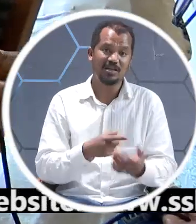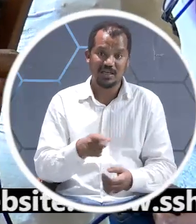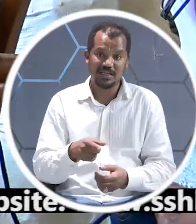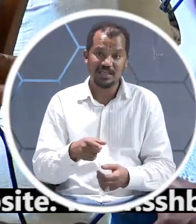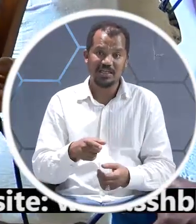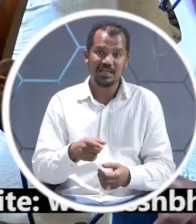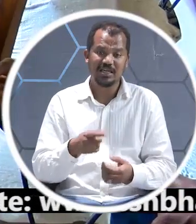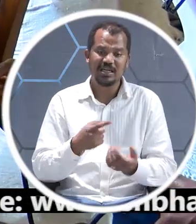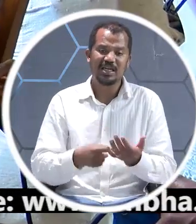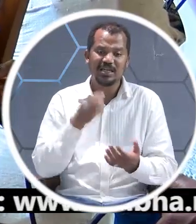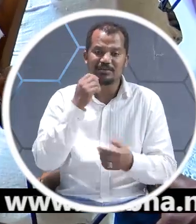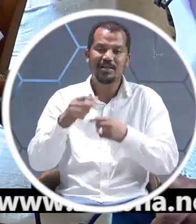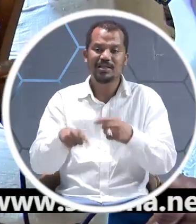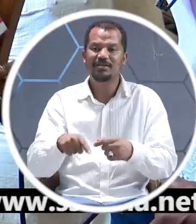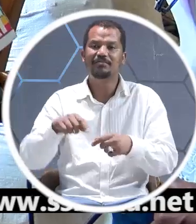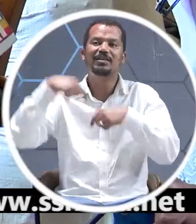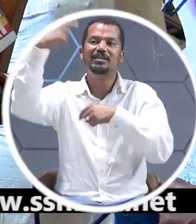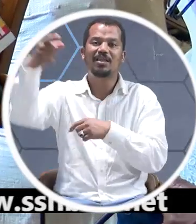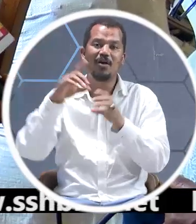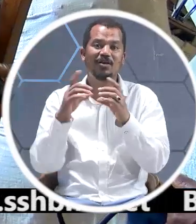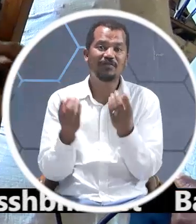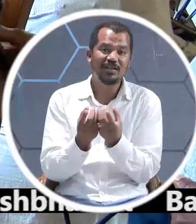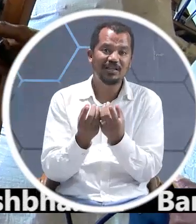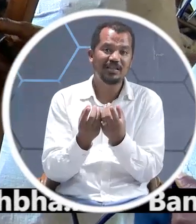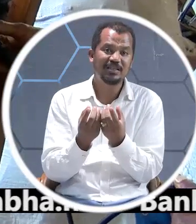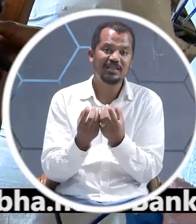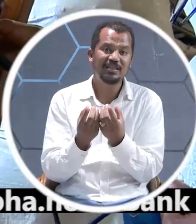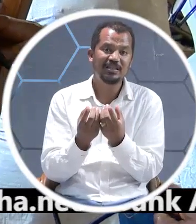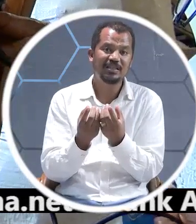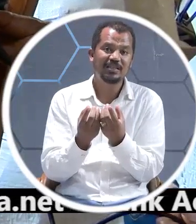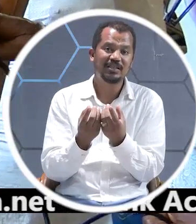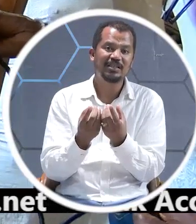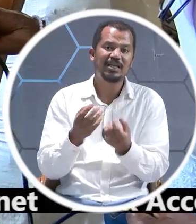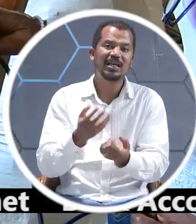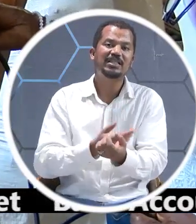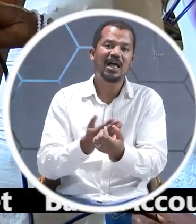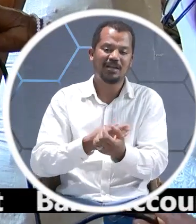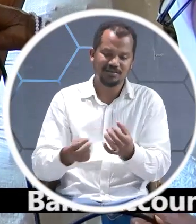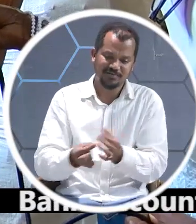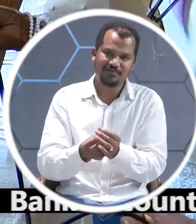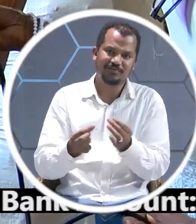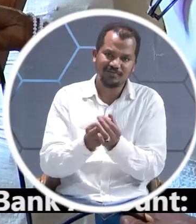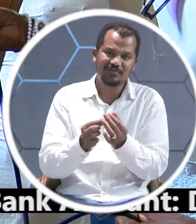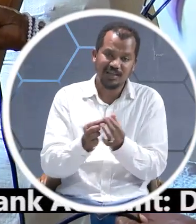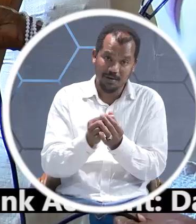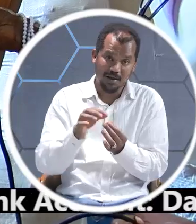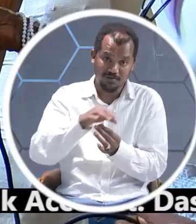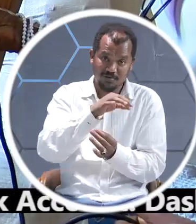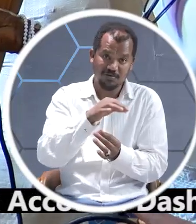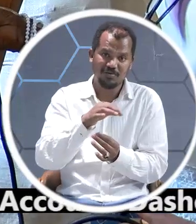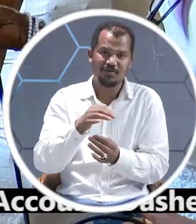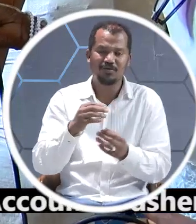ነዛውን እዛ ተዚህ ቤት ሄዱና እዛኛው ክፍል እሺ እንትኖች ሳሮች እየገቡ በዚህ እንትን